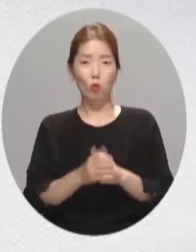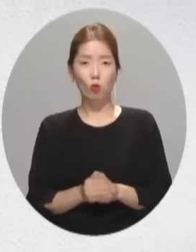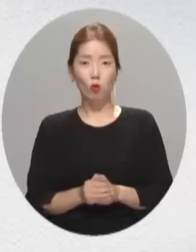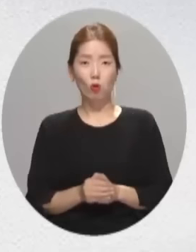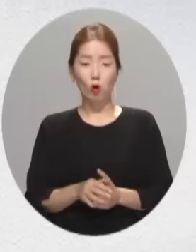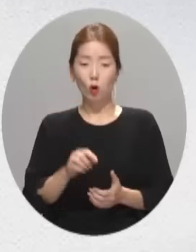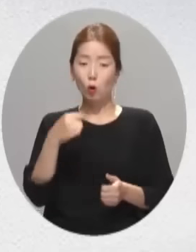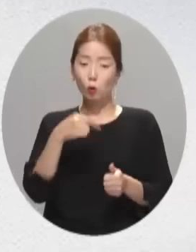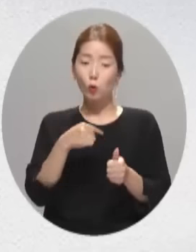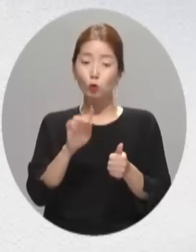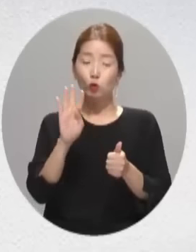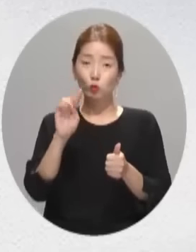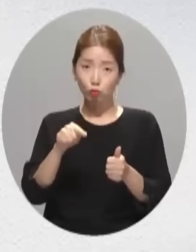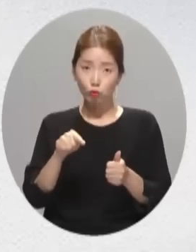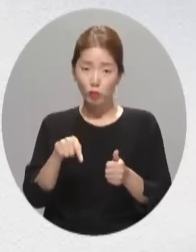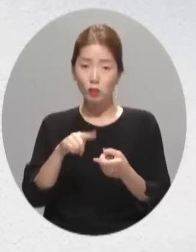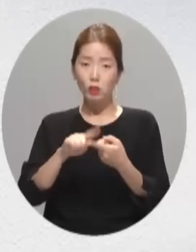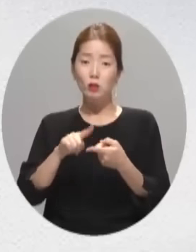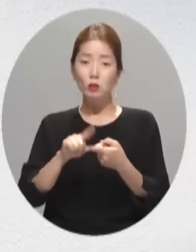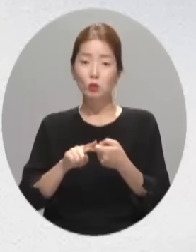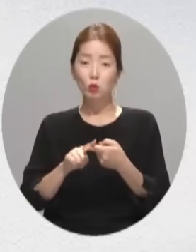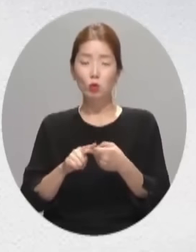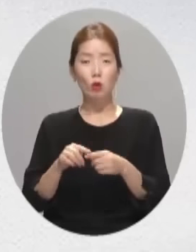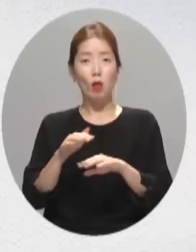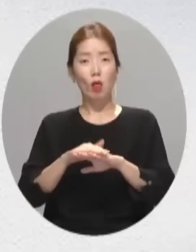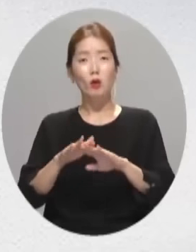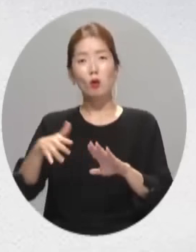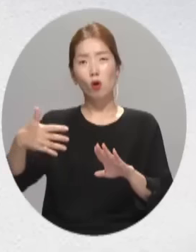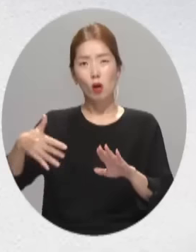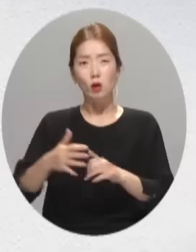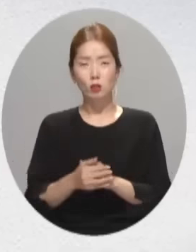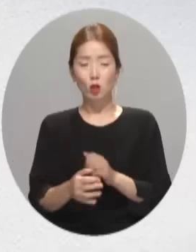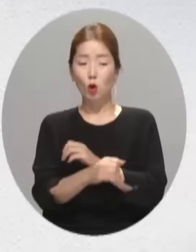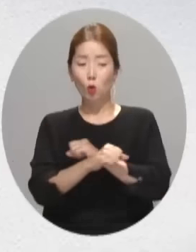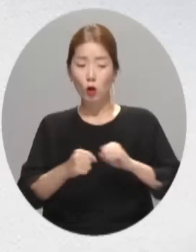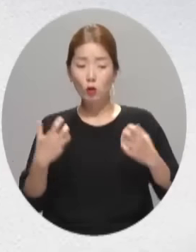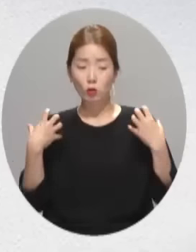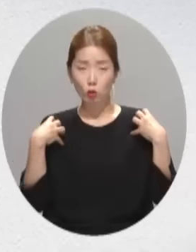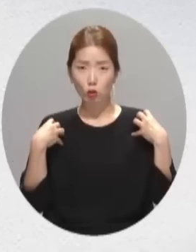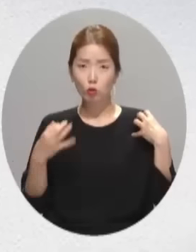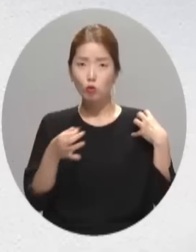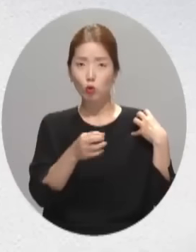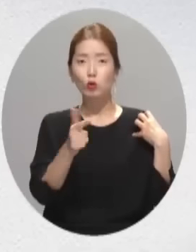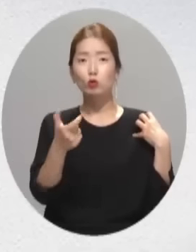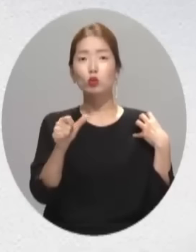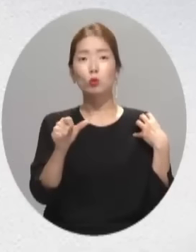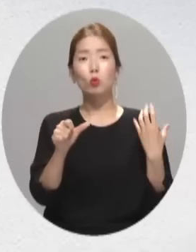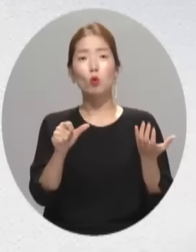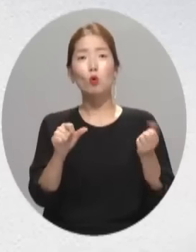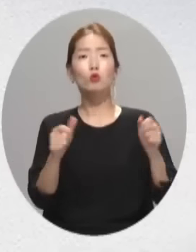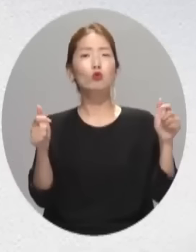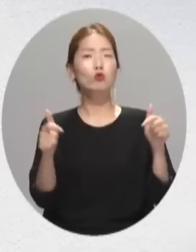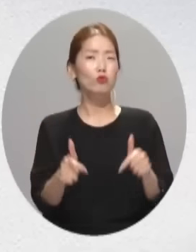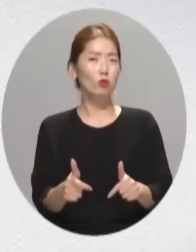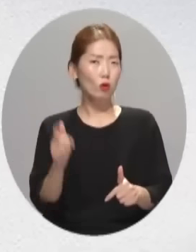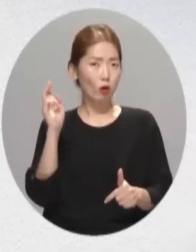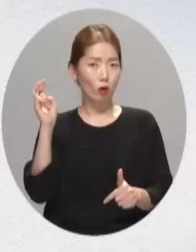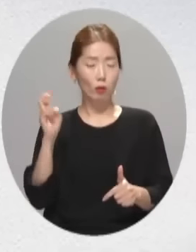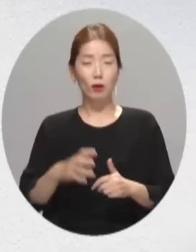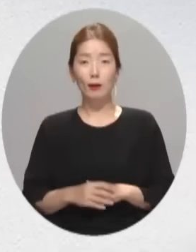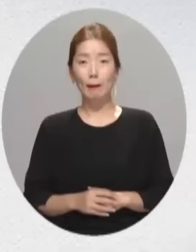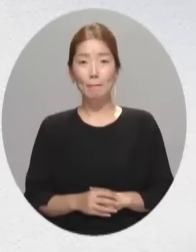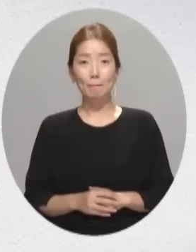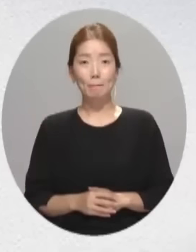당장 교육부 몫인 279억 원의 대책은 없고 광역자치단체가 지원하는 65억 원도 줄어들 가능성이